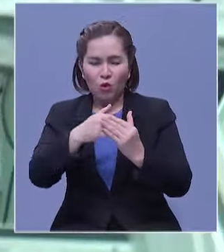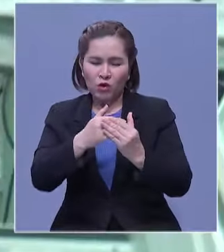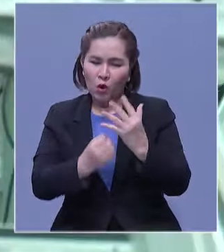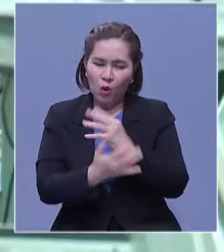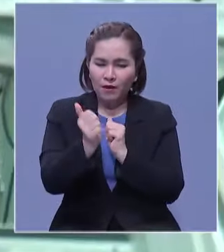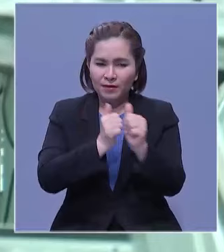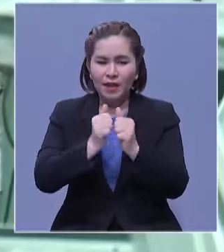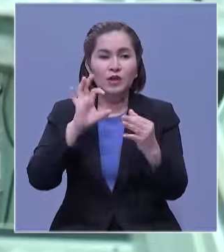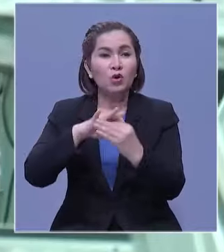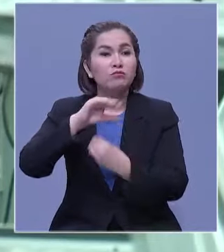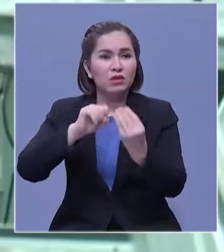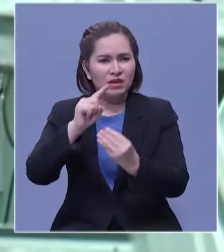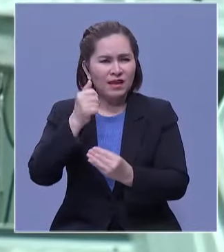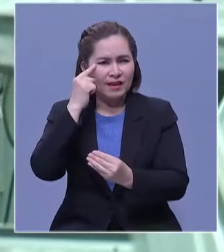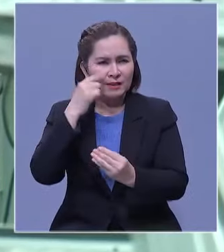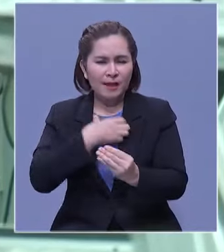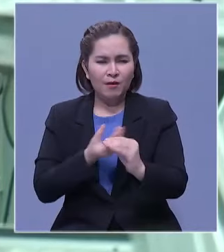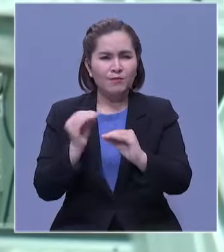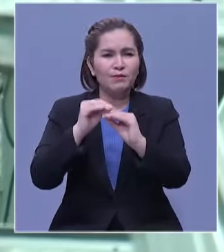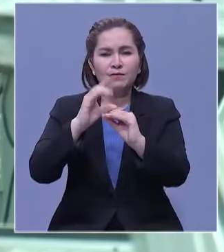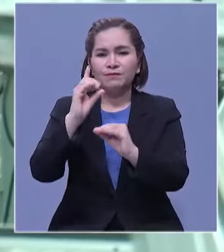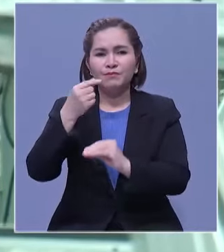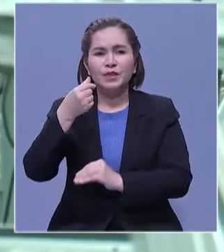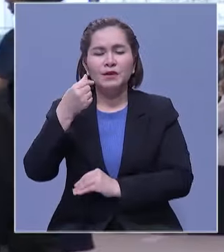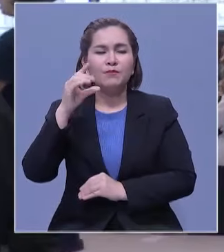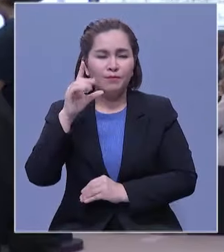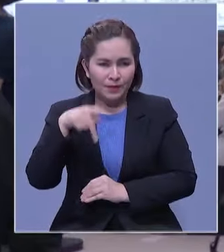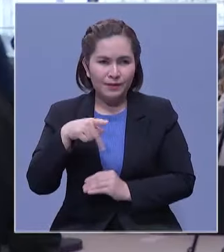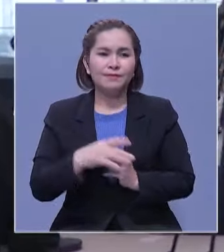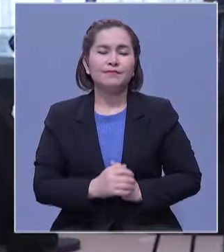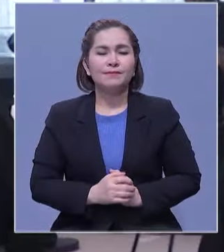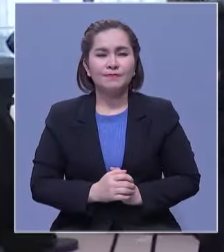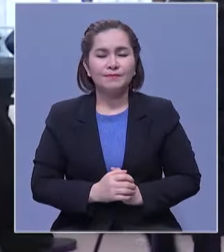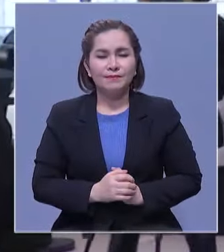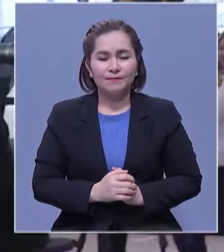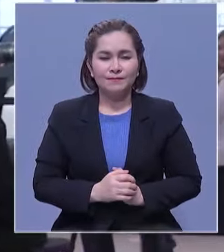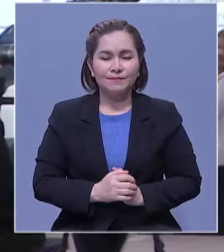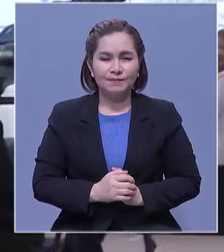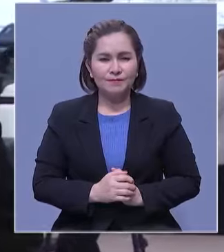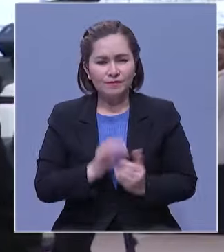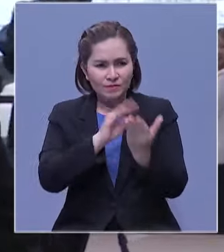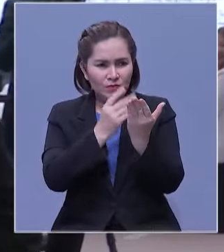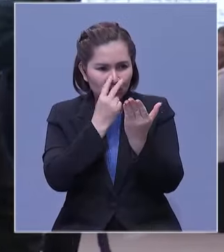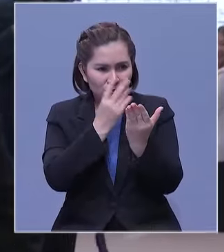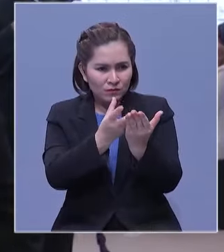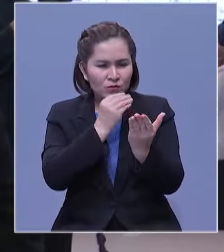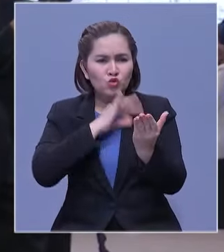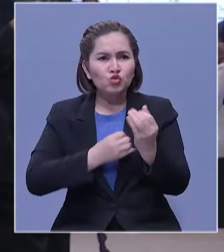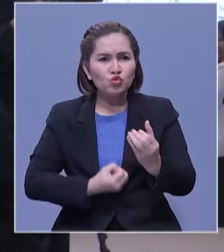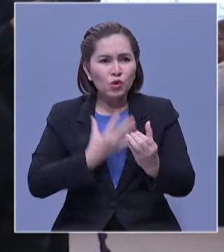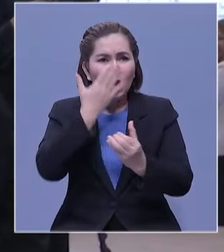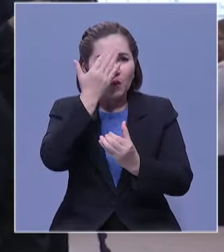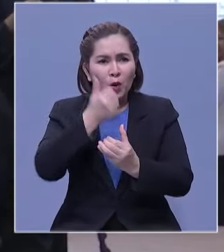ขันได้แล้วก็มีมูลค่าสูงขึ้นค่ะเอาตัวเลขที่ออกมาเนี่ยก็น่าตกใจเหลือแค่